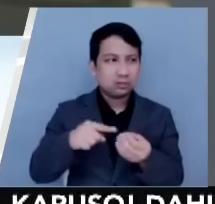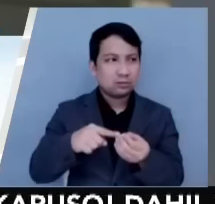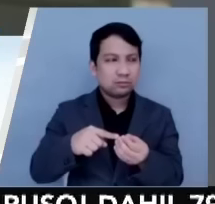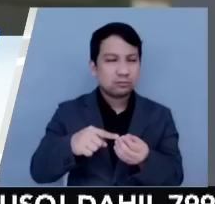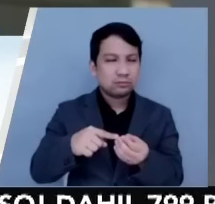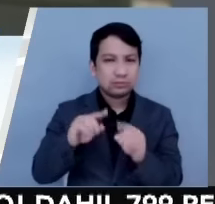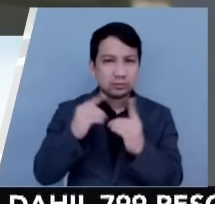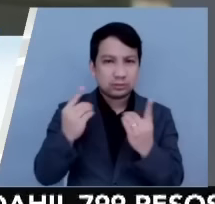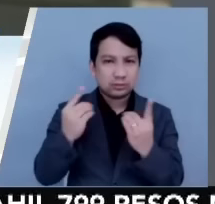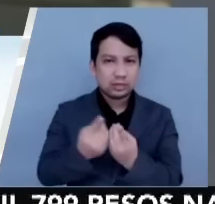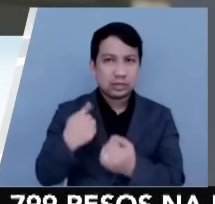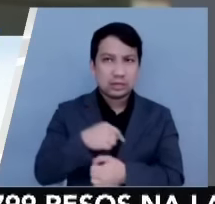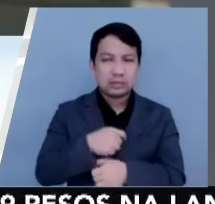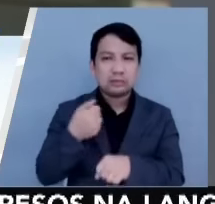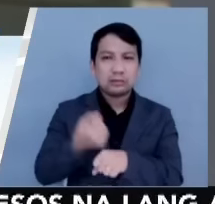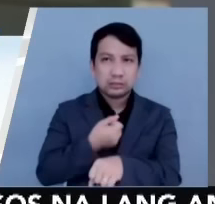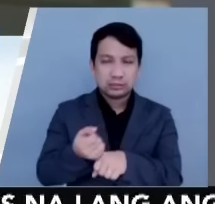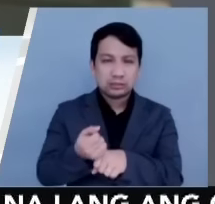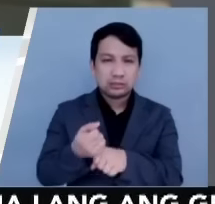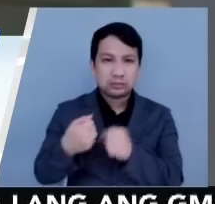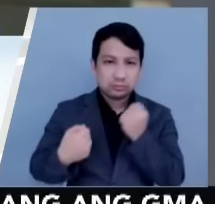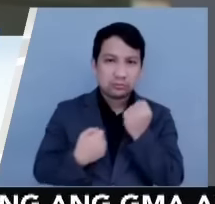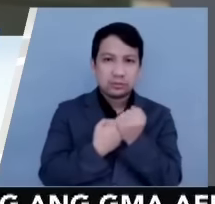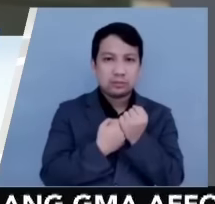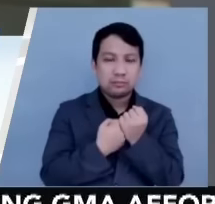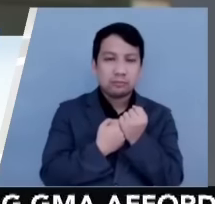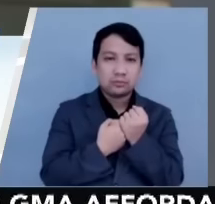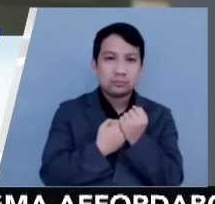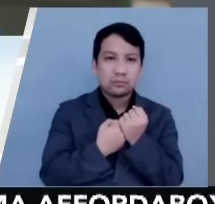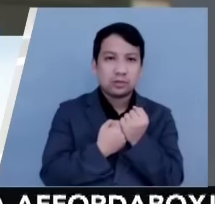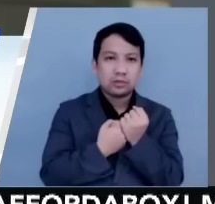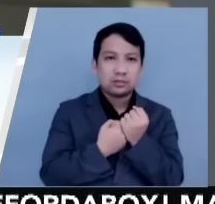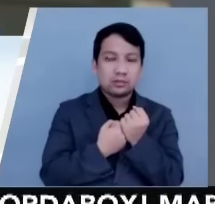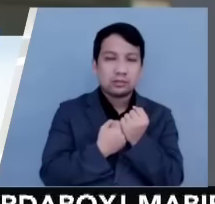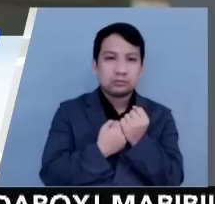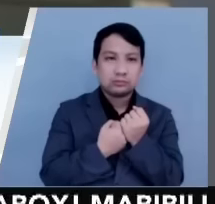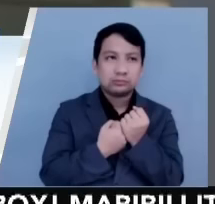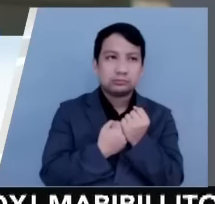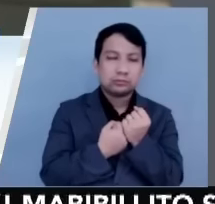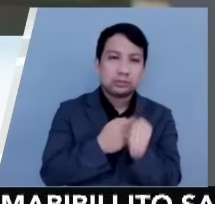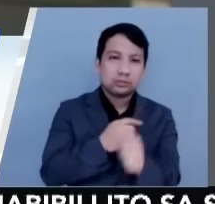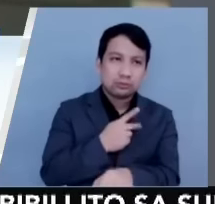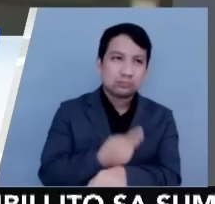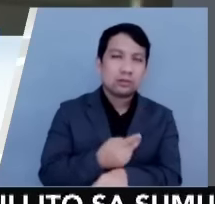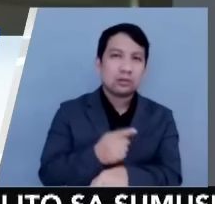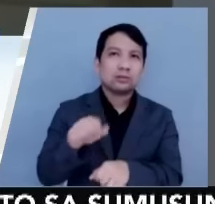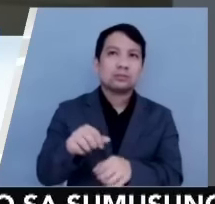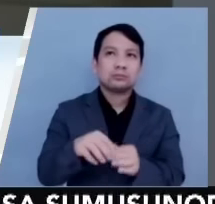ay mahirap talaga i-sponsor because it requires diligence, it requires